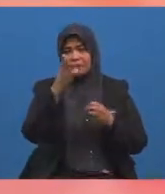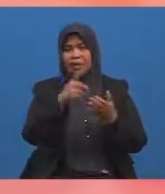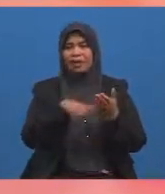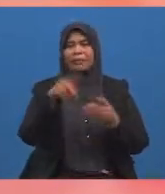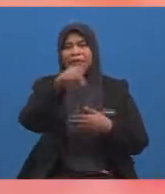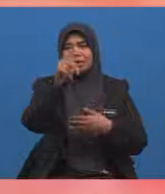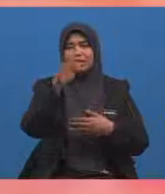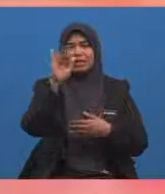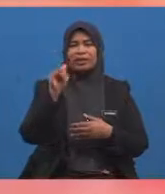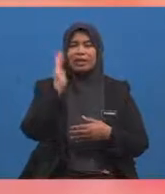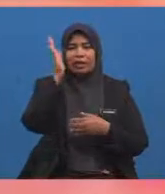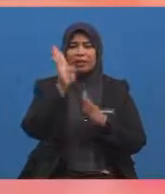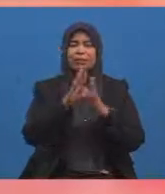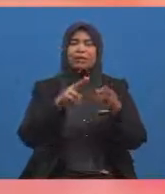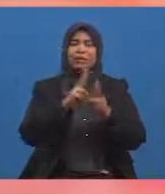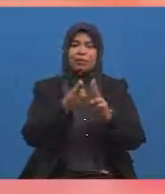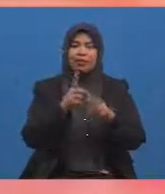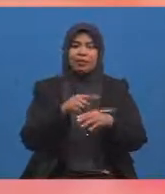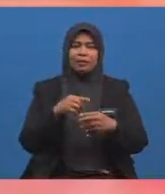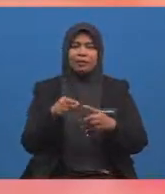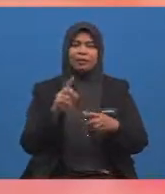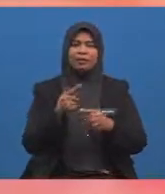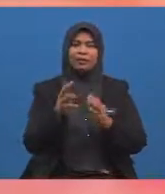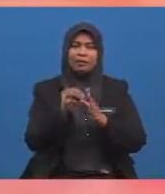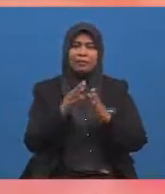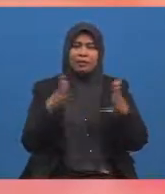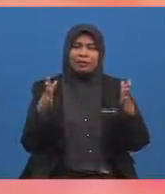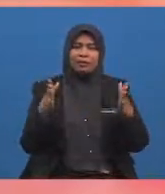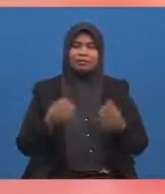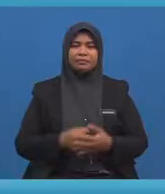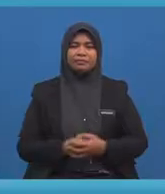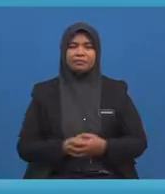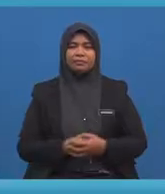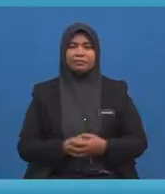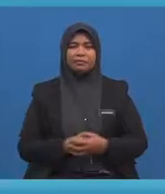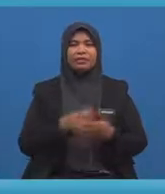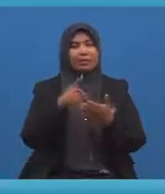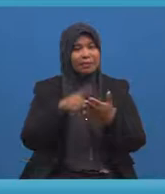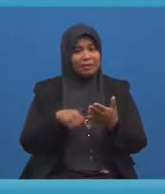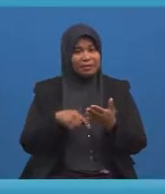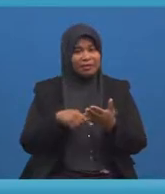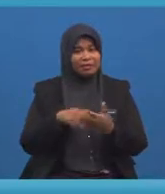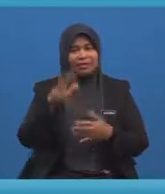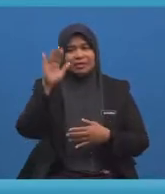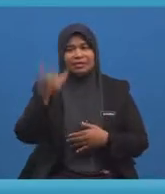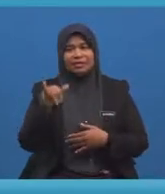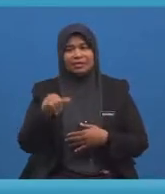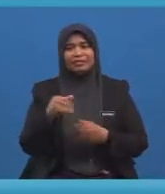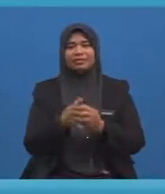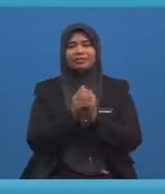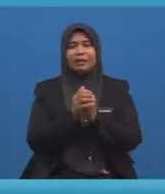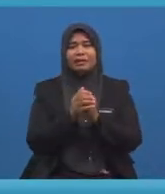apakah yang akan berubah apabila kita membesar? Apa? Ya,